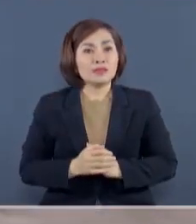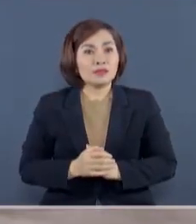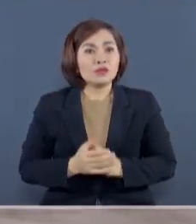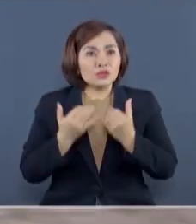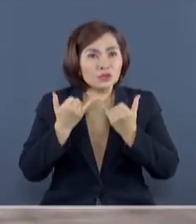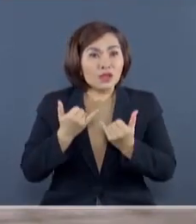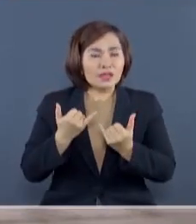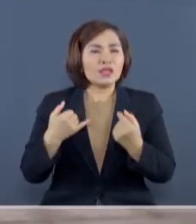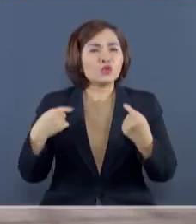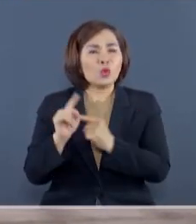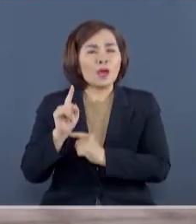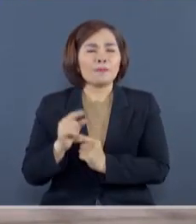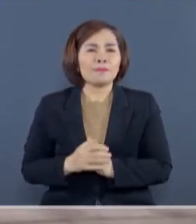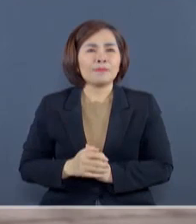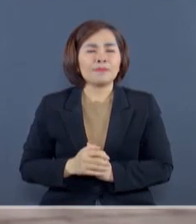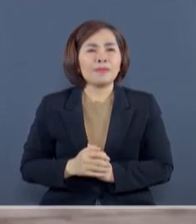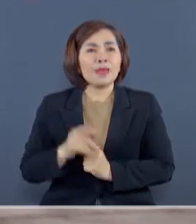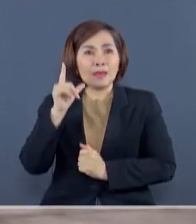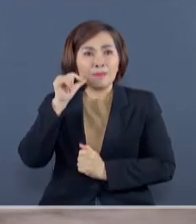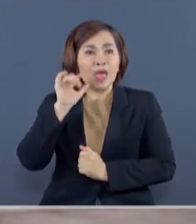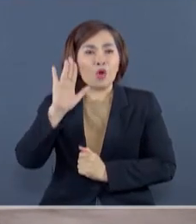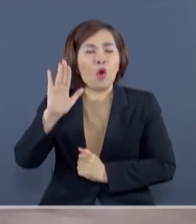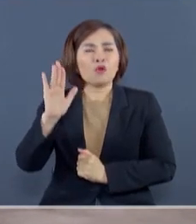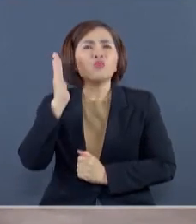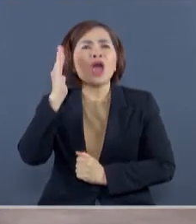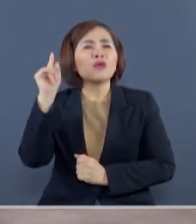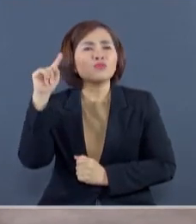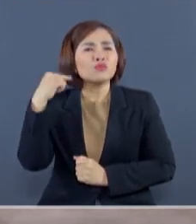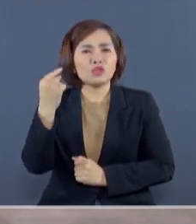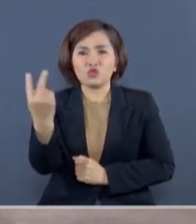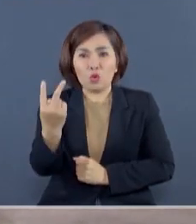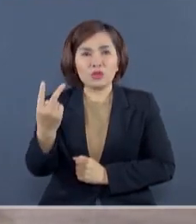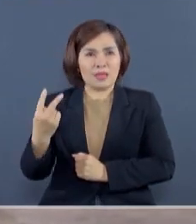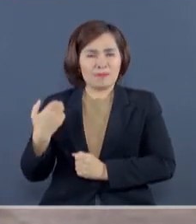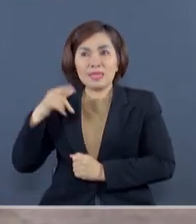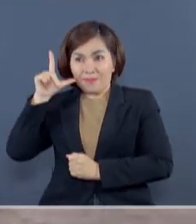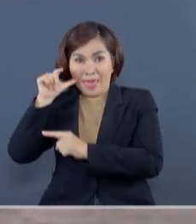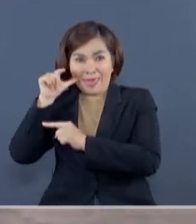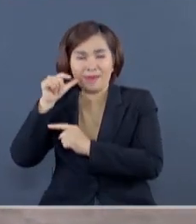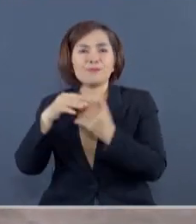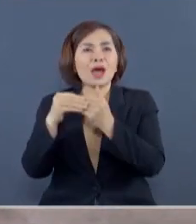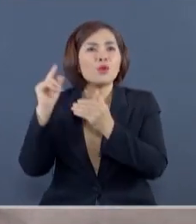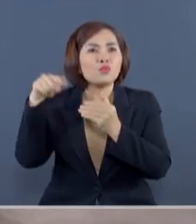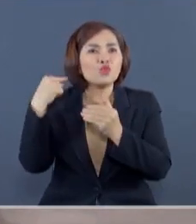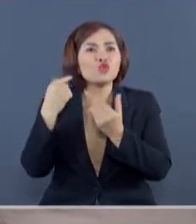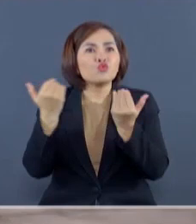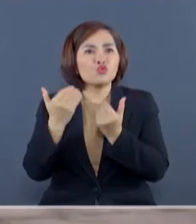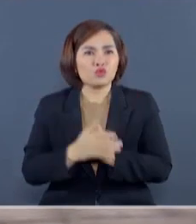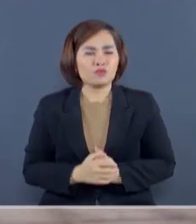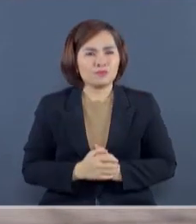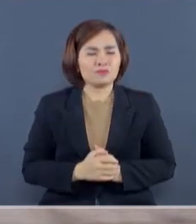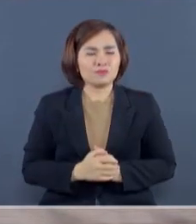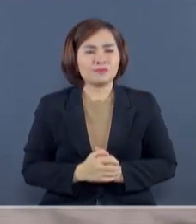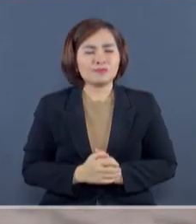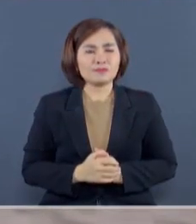าเป็นแม่เล้าเนี่ยพาตัวเธอก็คือพาลูกสาววัย24ปีเนี่ยที่ถูกอ้างว่าเป็นค